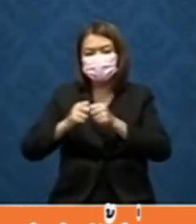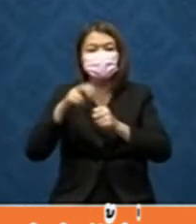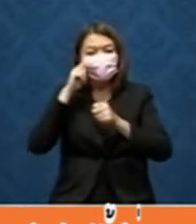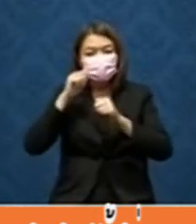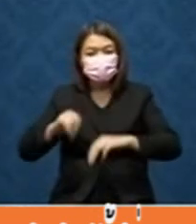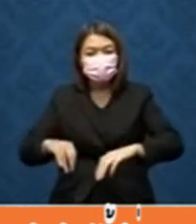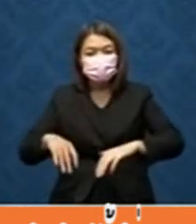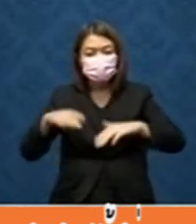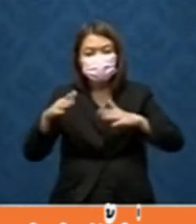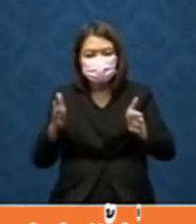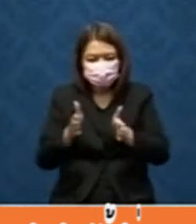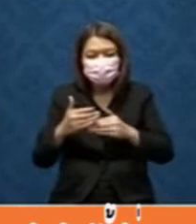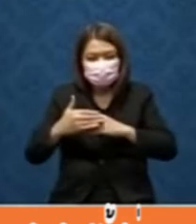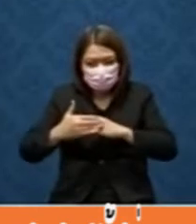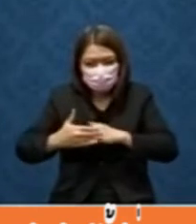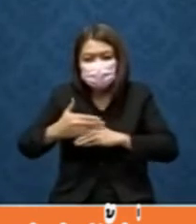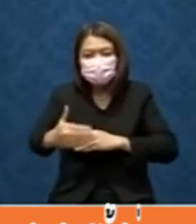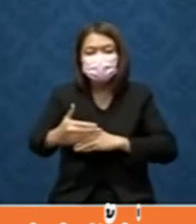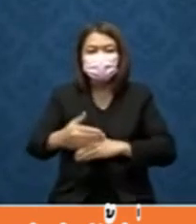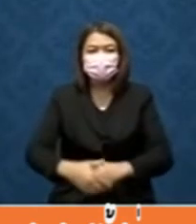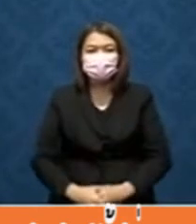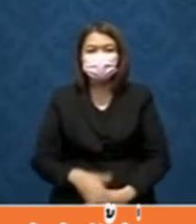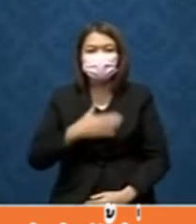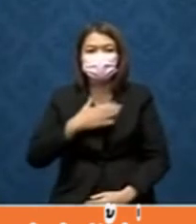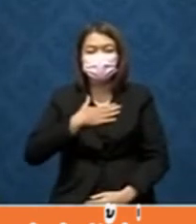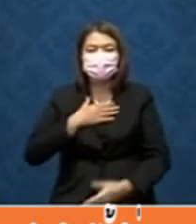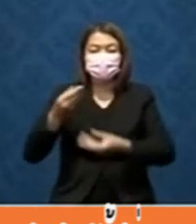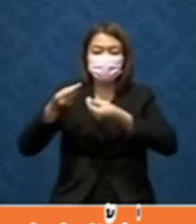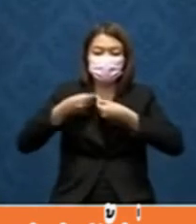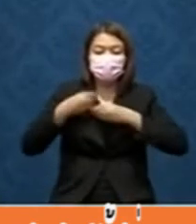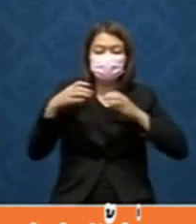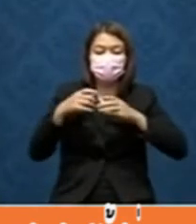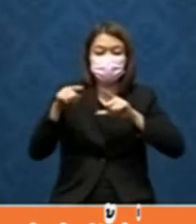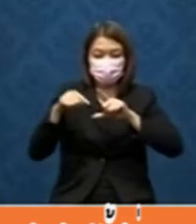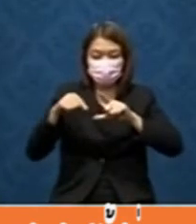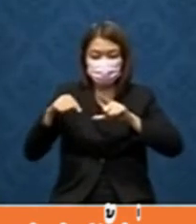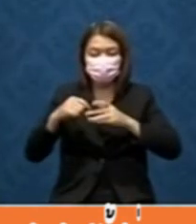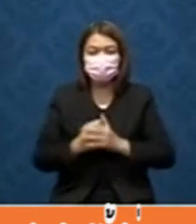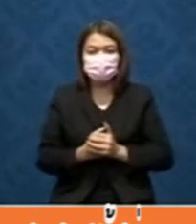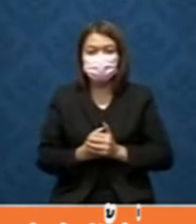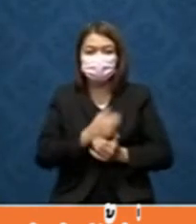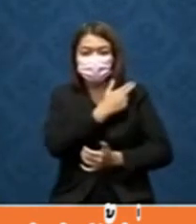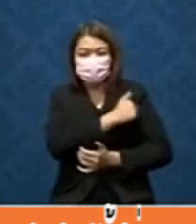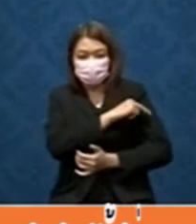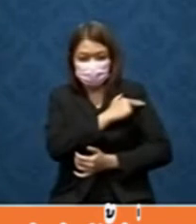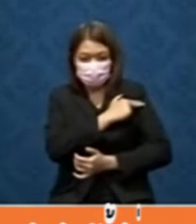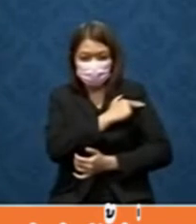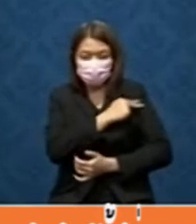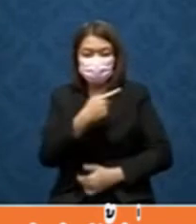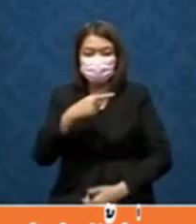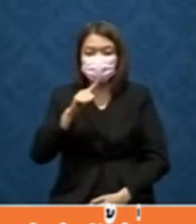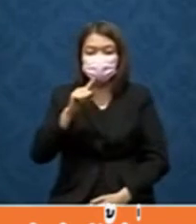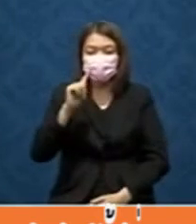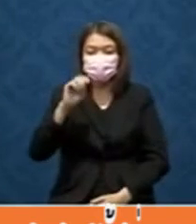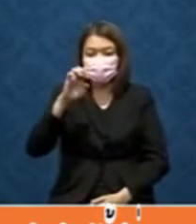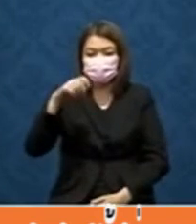ท่วม ทั้งระยะสั้น และระยะอย่าทผมได้รบมบหมายจพักเก้าไกร และในแทปฏิพัศสัติภาด